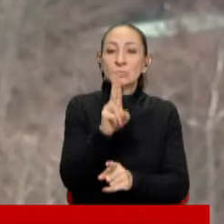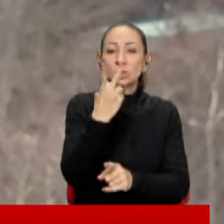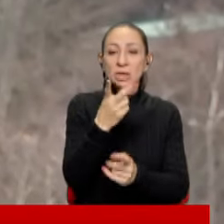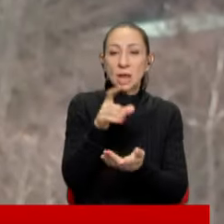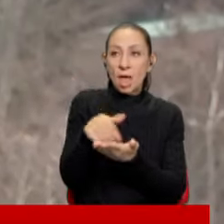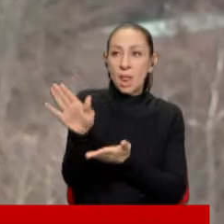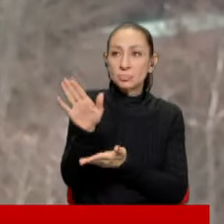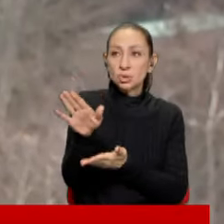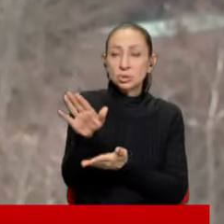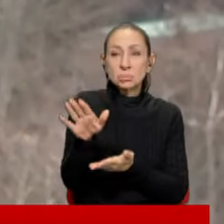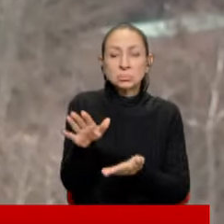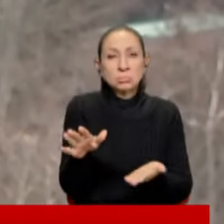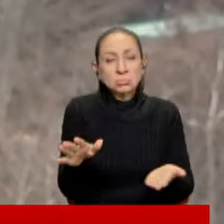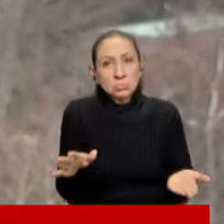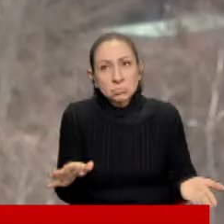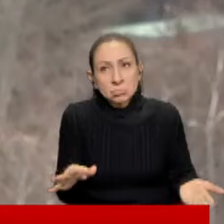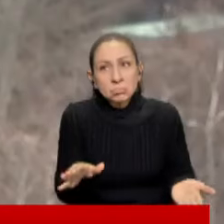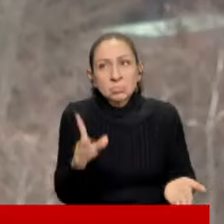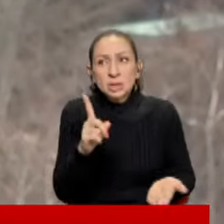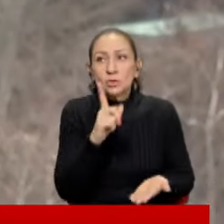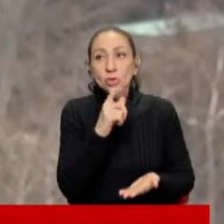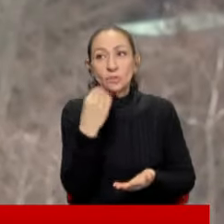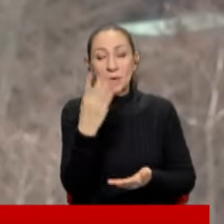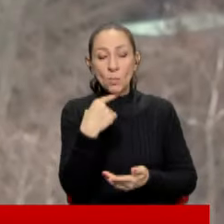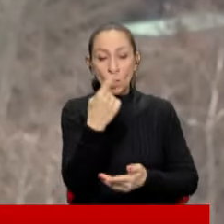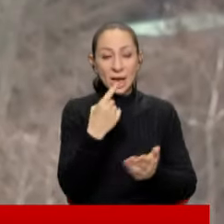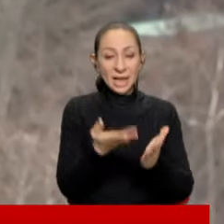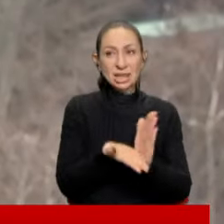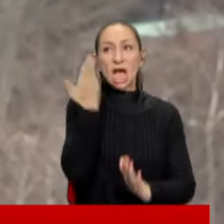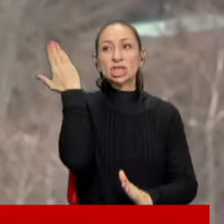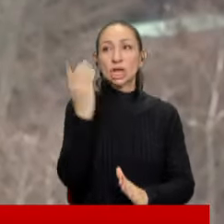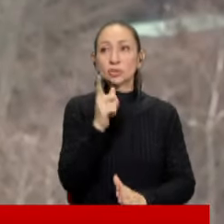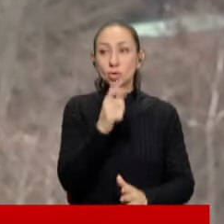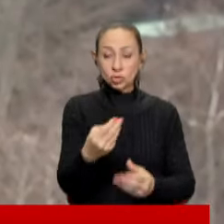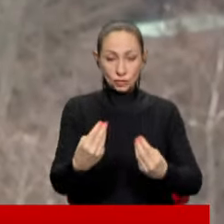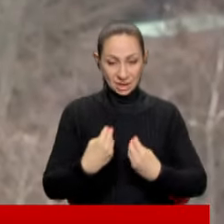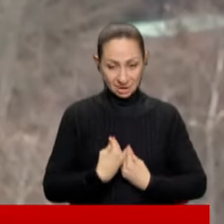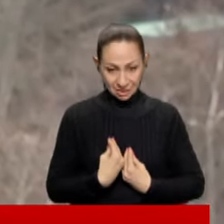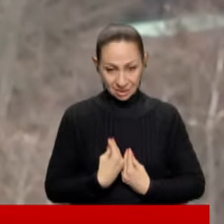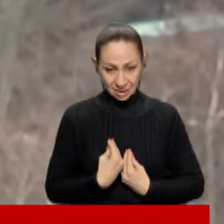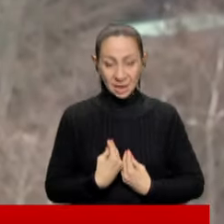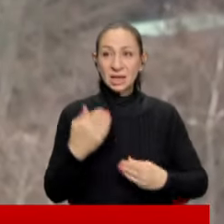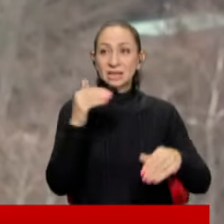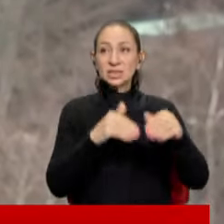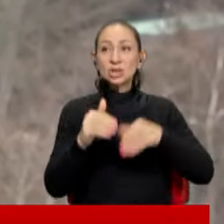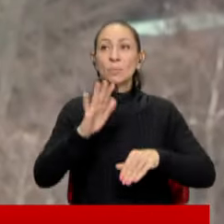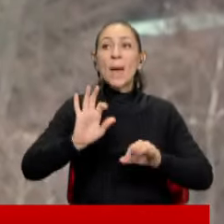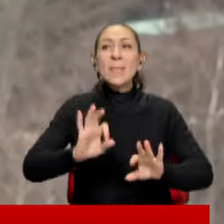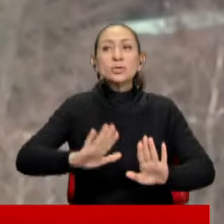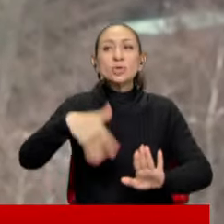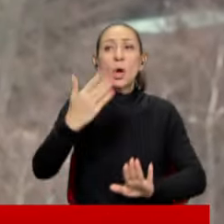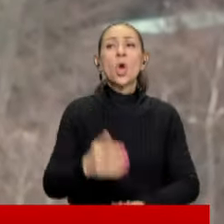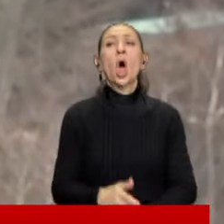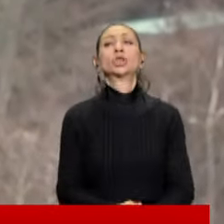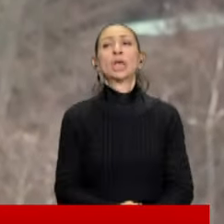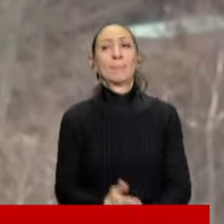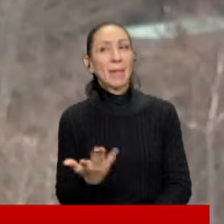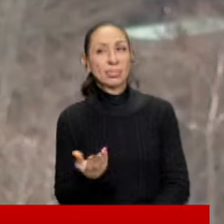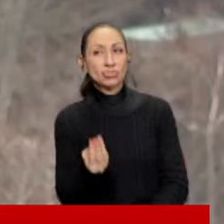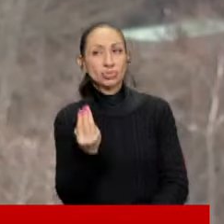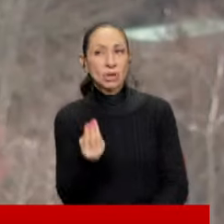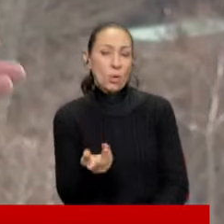ile elenmiş. Yani evet. Bir söz verildi, mülakatlar kalkacak sözü verildi. Seçimin hemen ardından yok canım o nereden